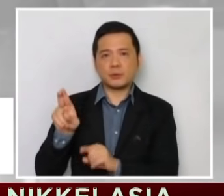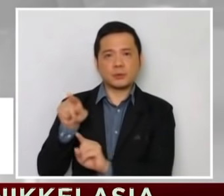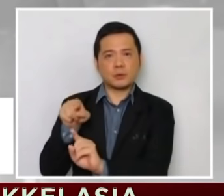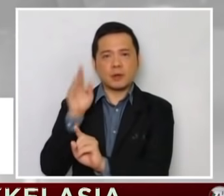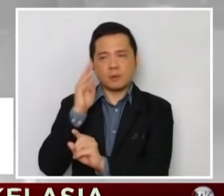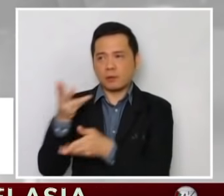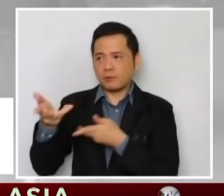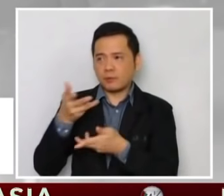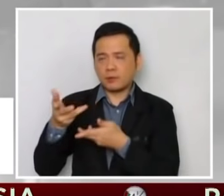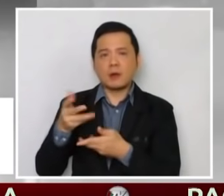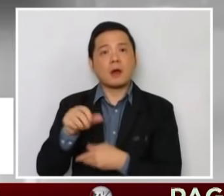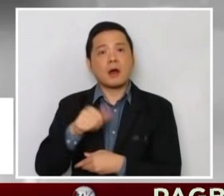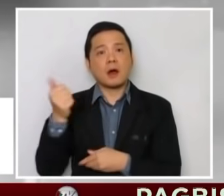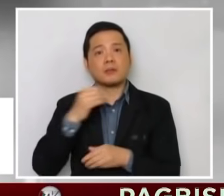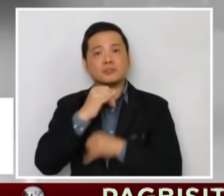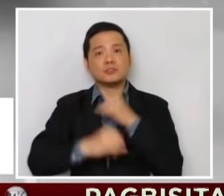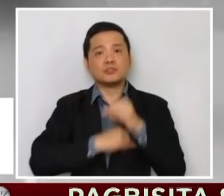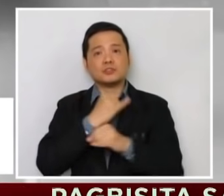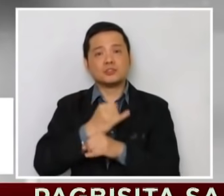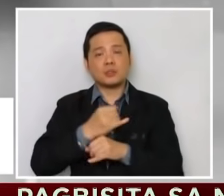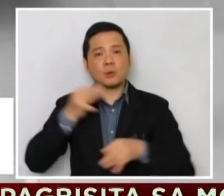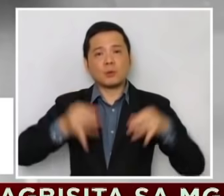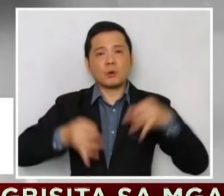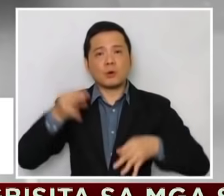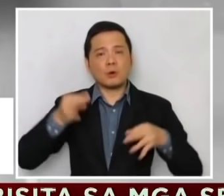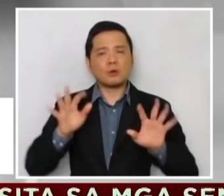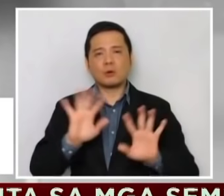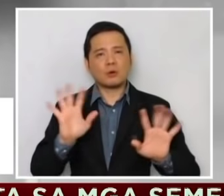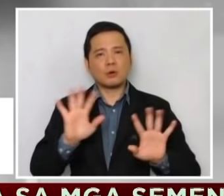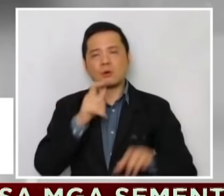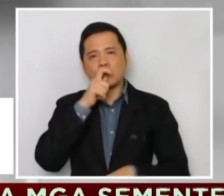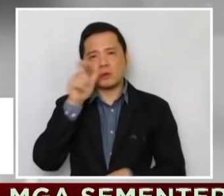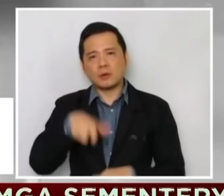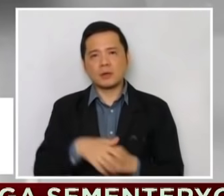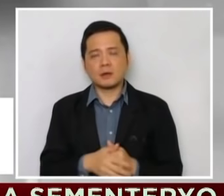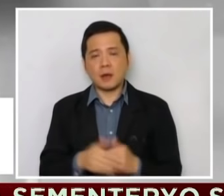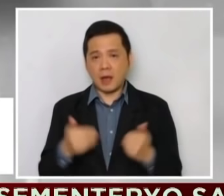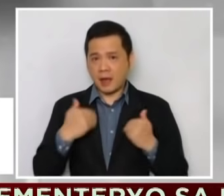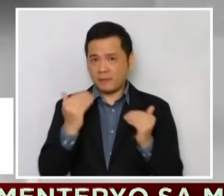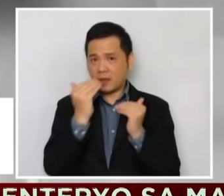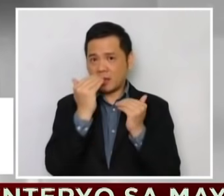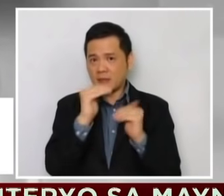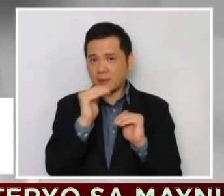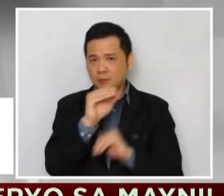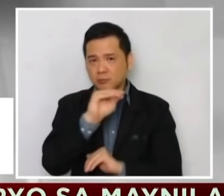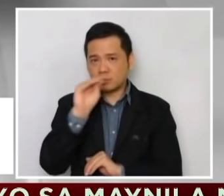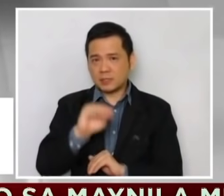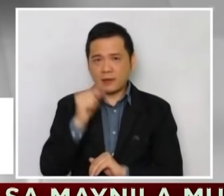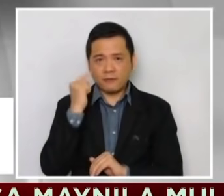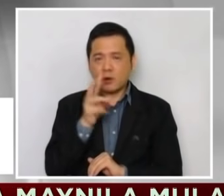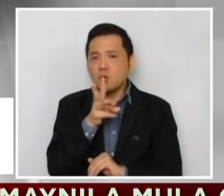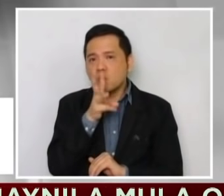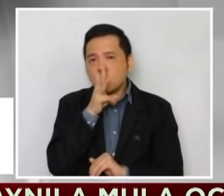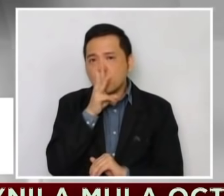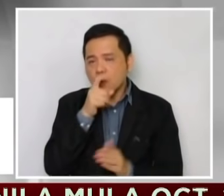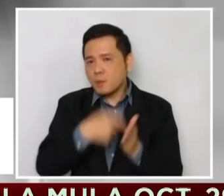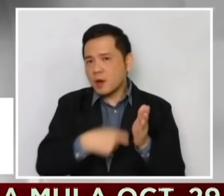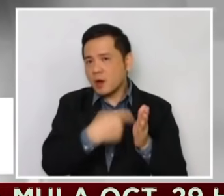international arbitration. May limit na rin ang porsyento na pwedeng itaas sa water rates kada 5 taon